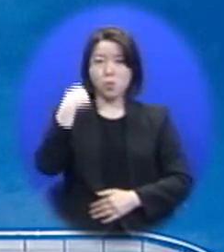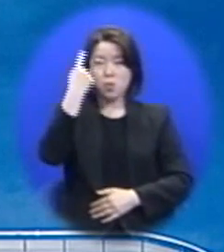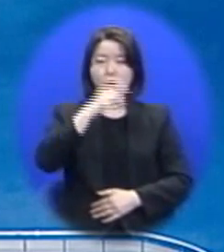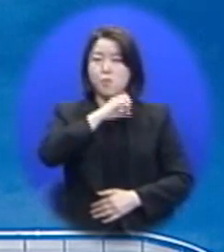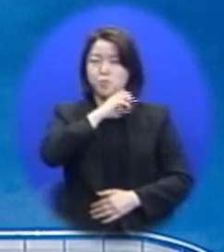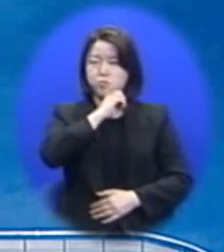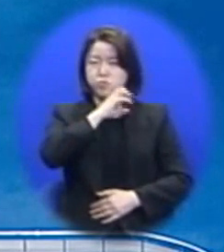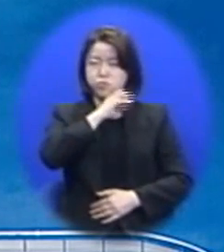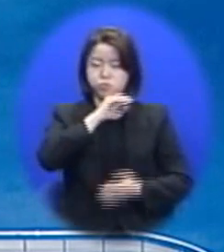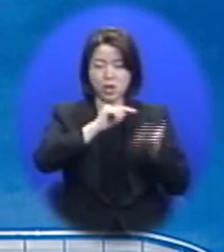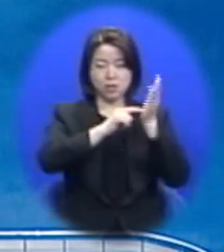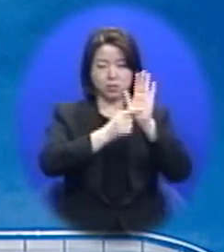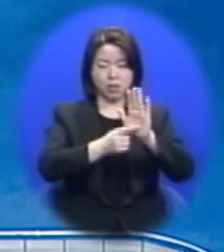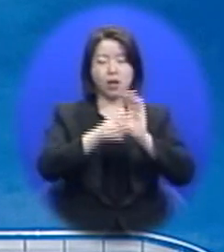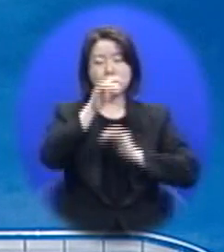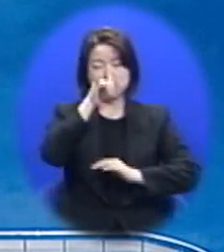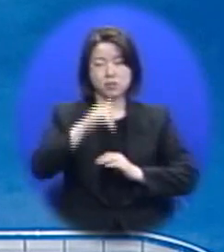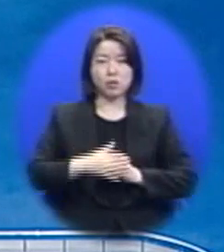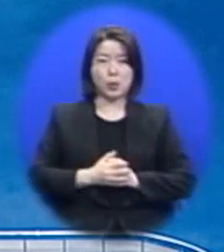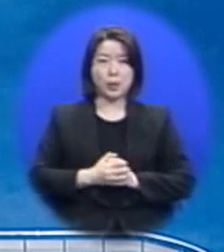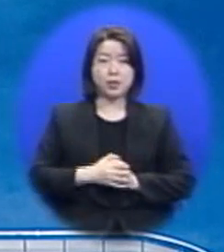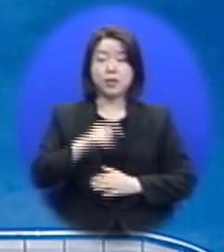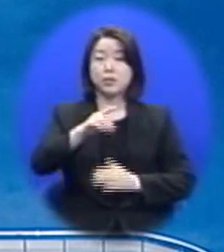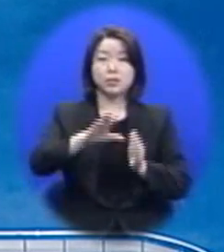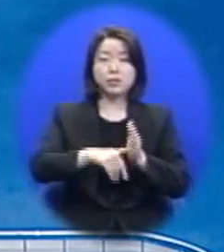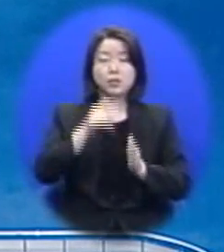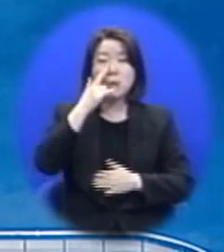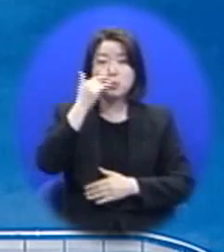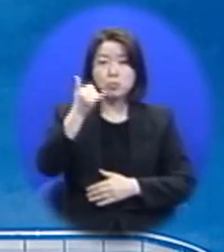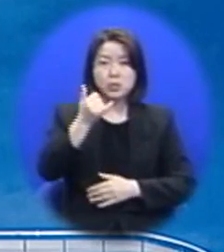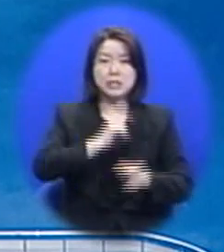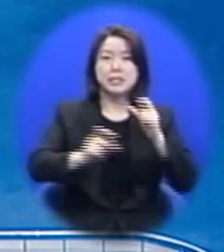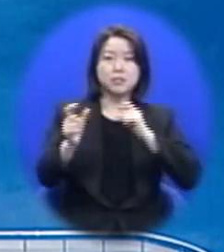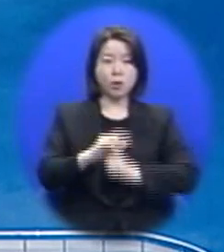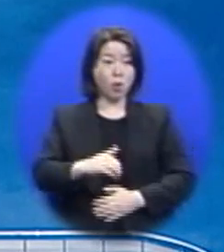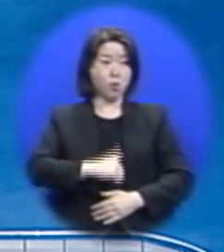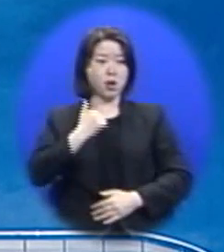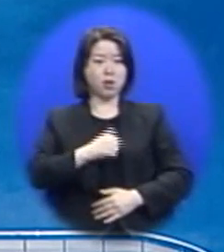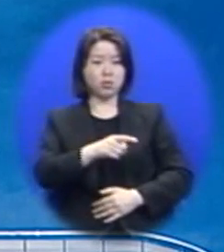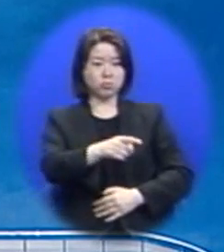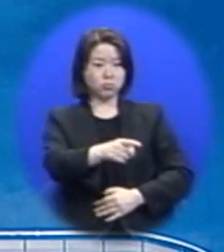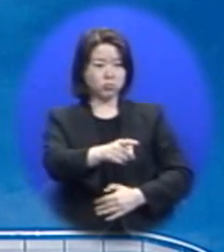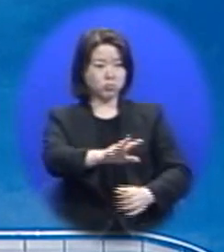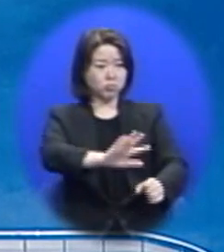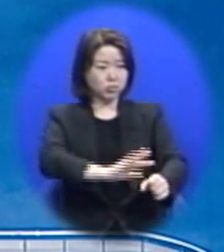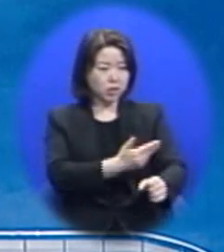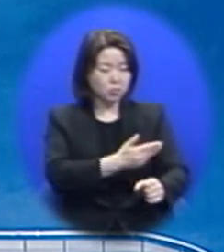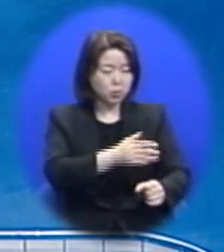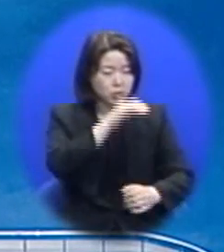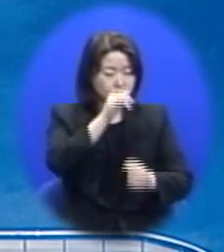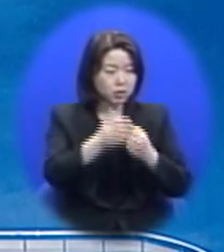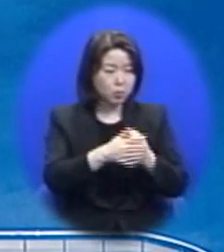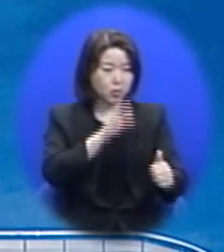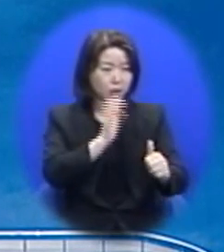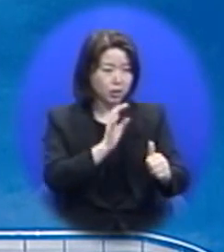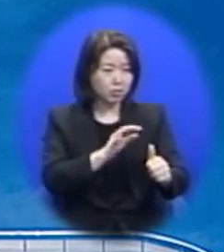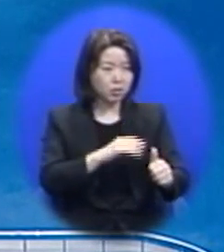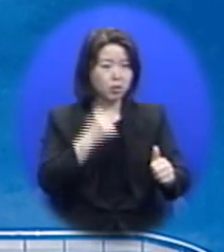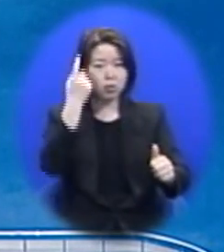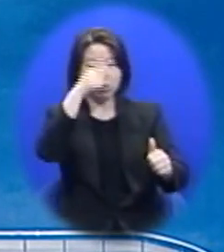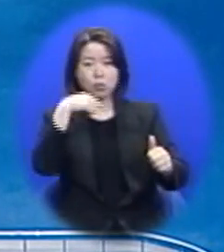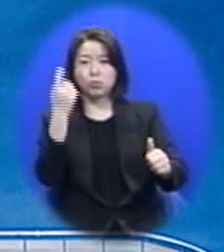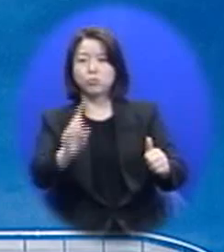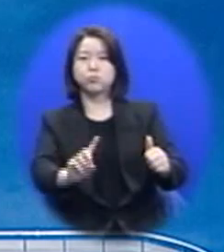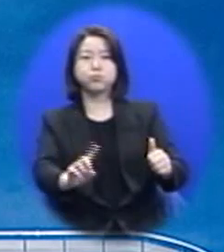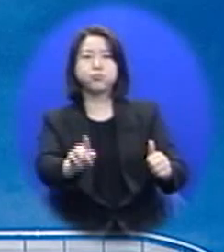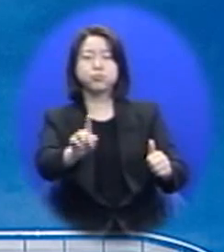불만이 드러납니다. 그때 부모는 더 화가 나죠. 아, 잘못했다고 야단 치는데 아니 얼굴이 왜 그